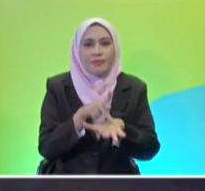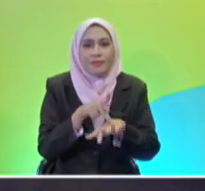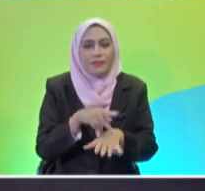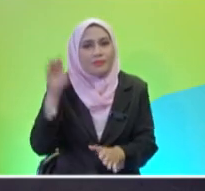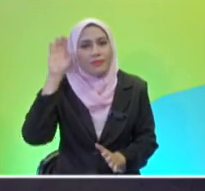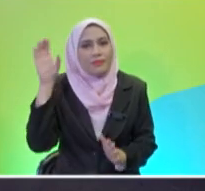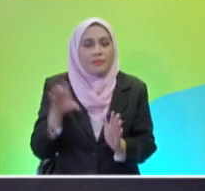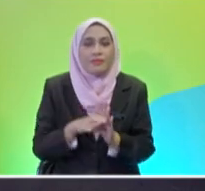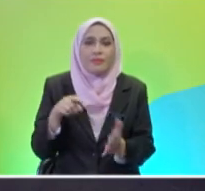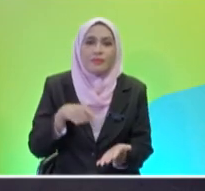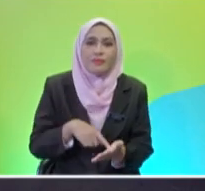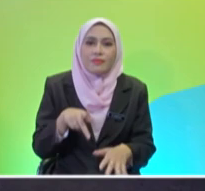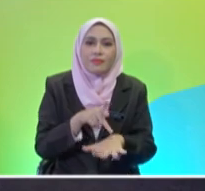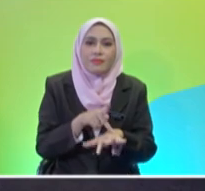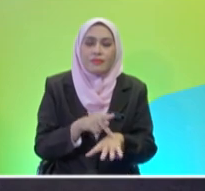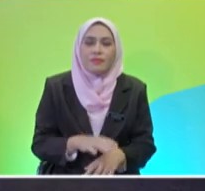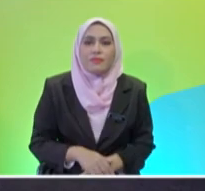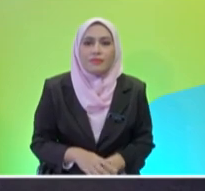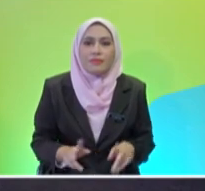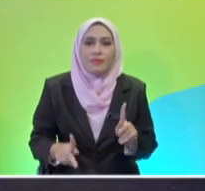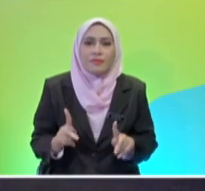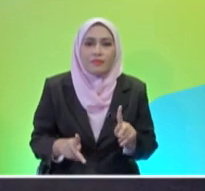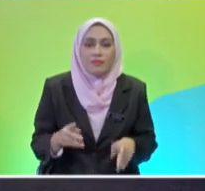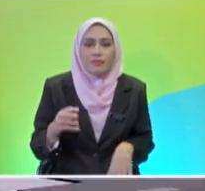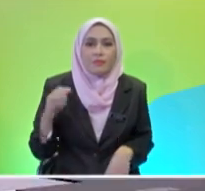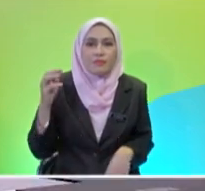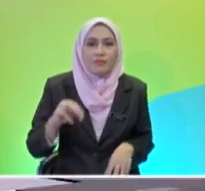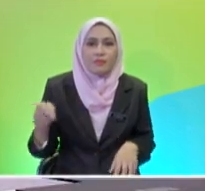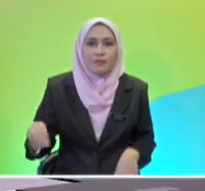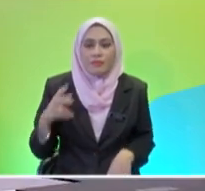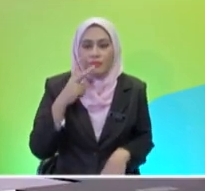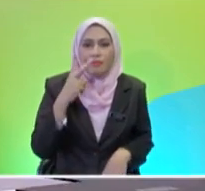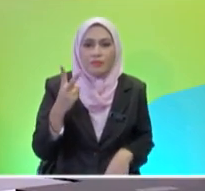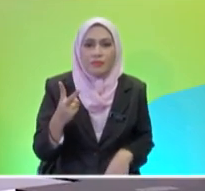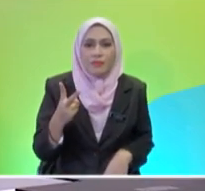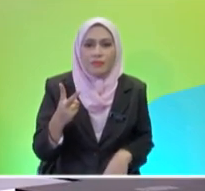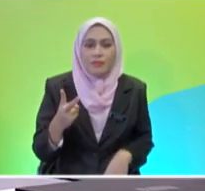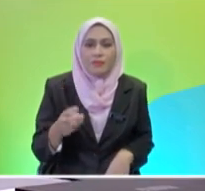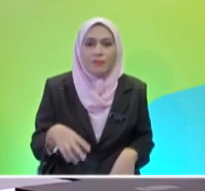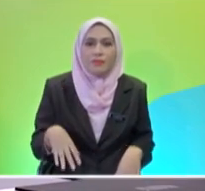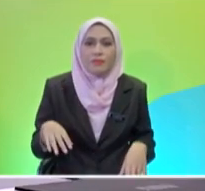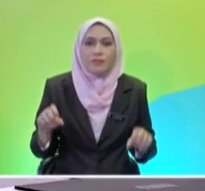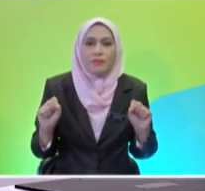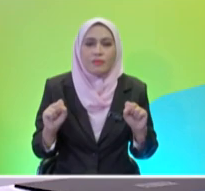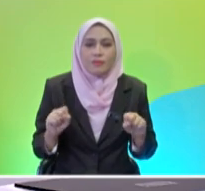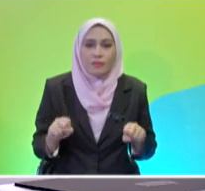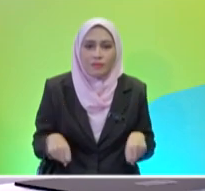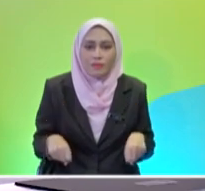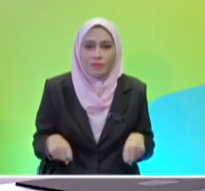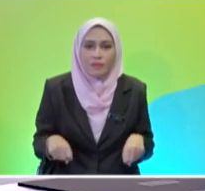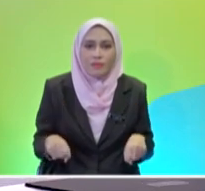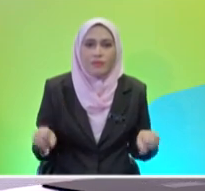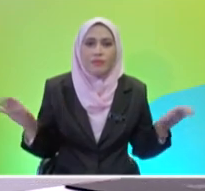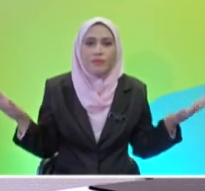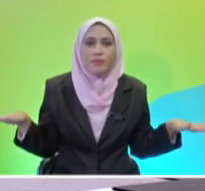pepatung. Kalau kita perasan, serangga ini dia kebanyakannya boleh terbang. Kan?